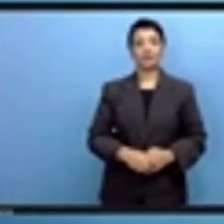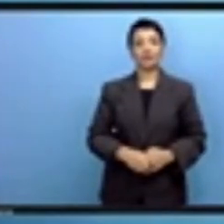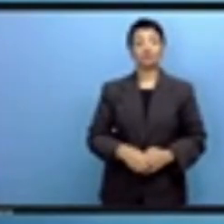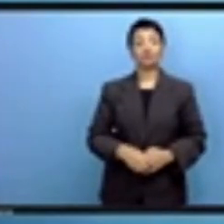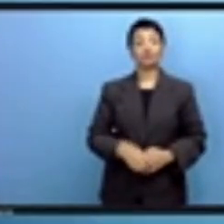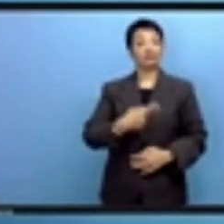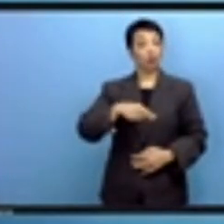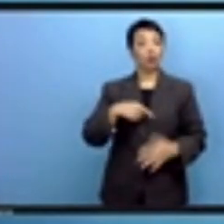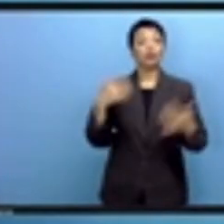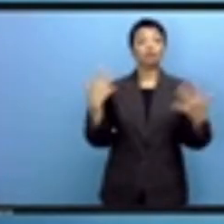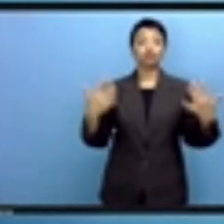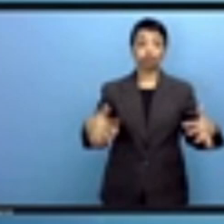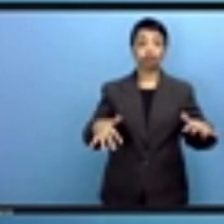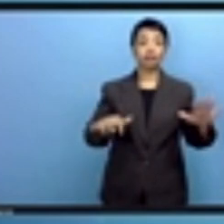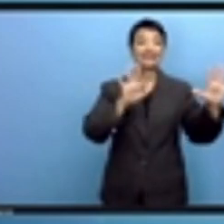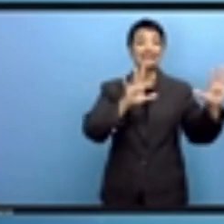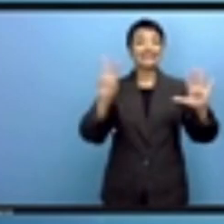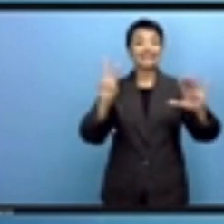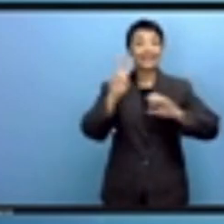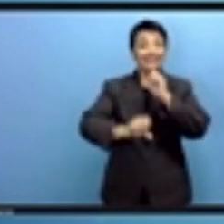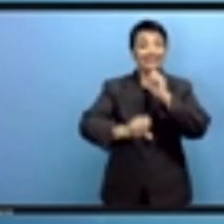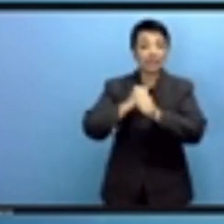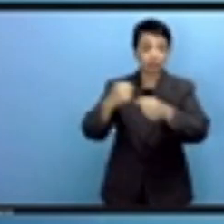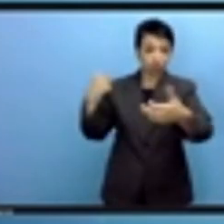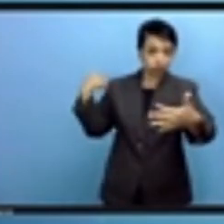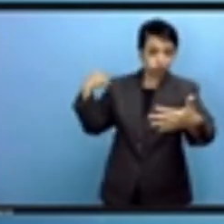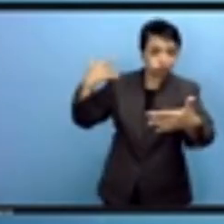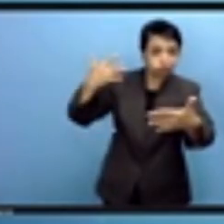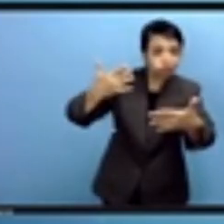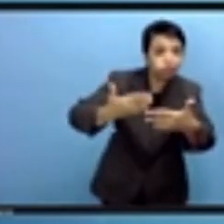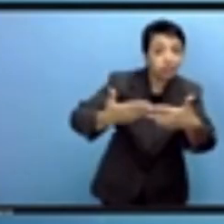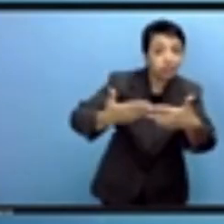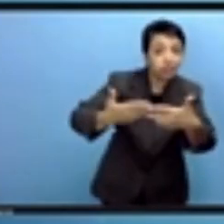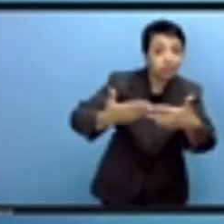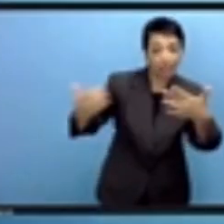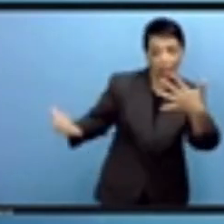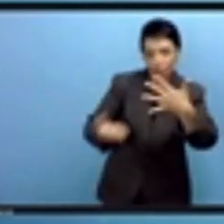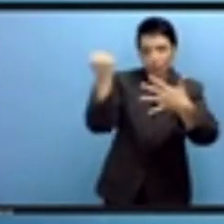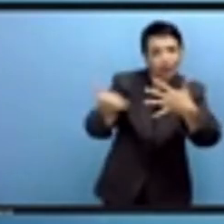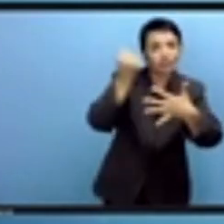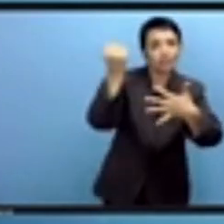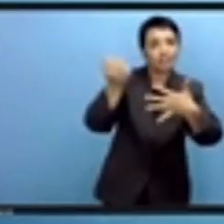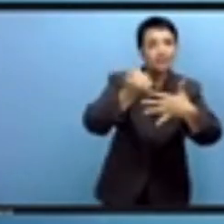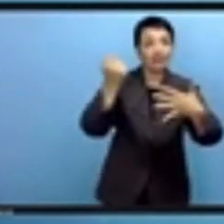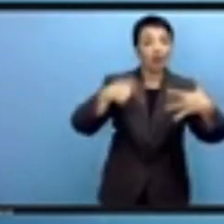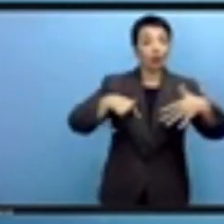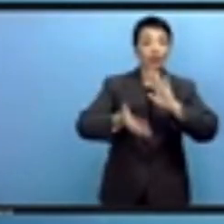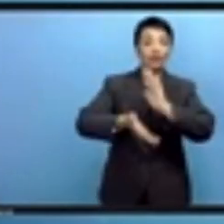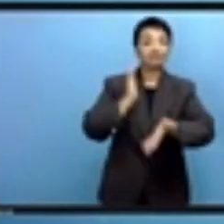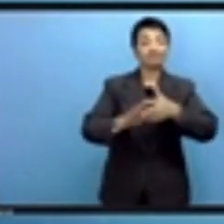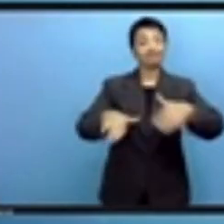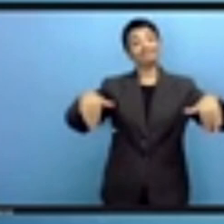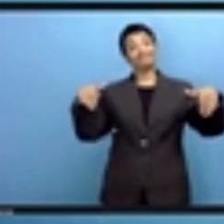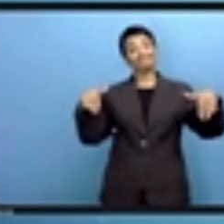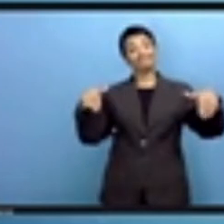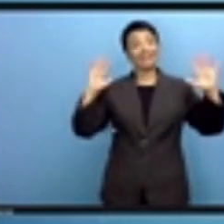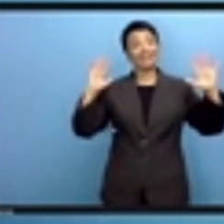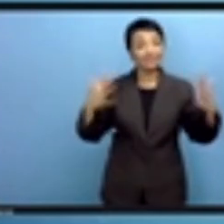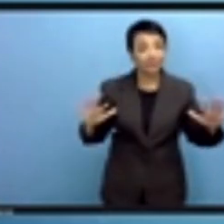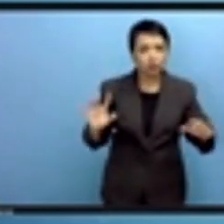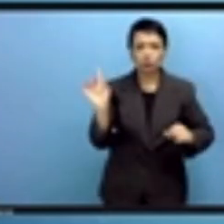在17年来我们取得了重大的成就，但是革命尚未成功，还有很多要做。